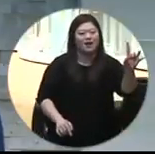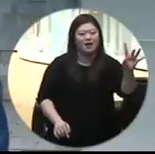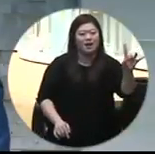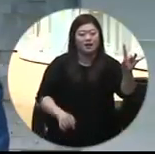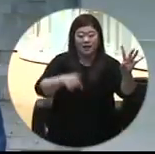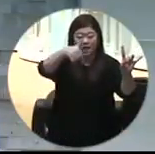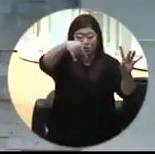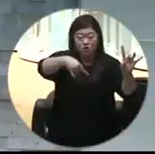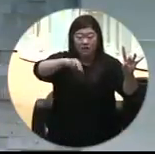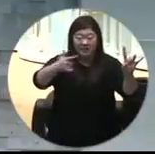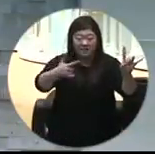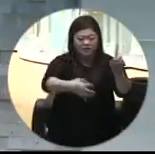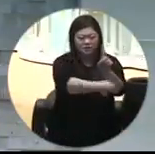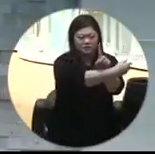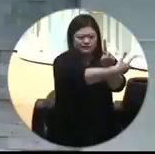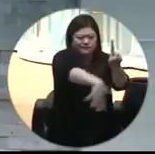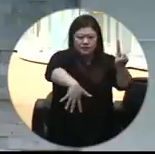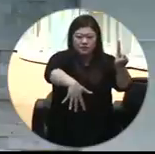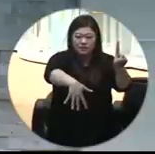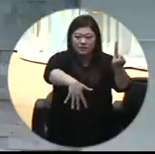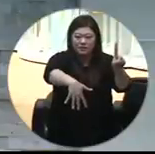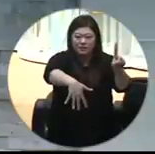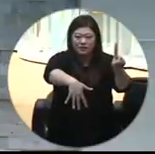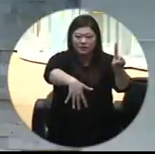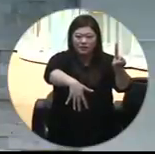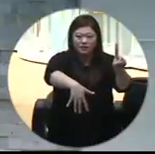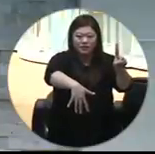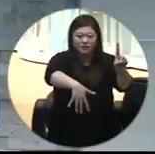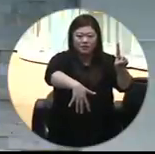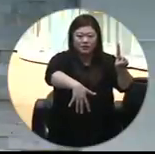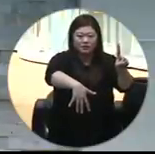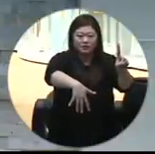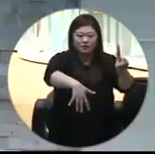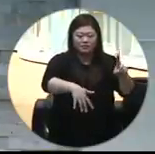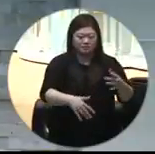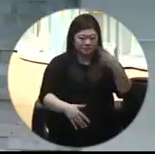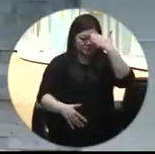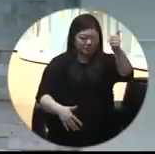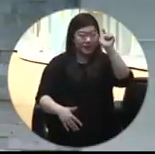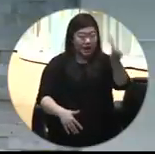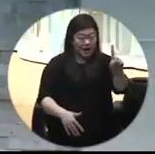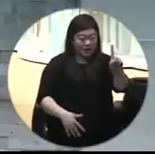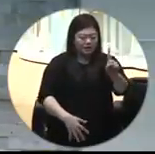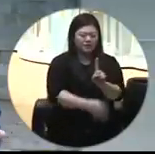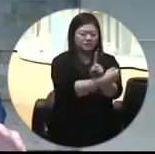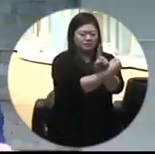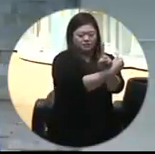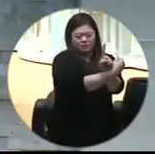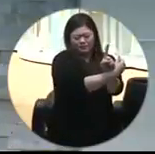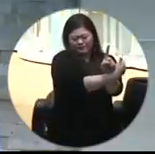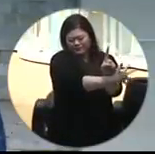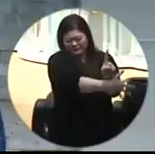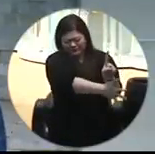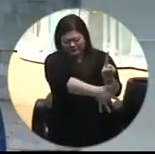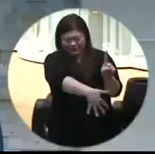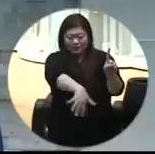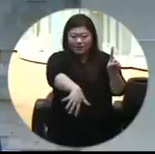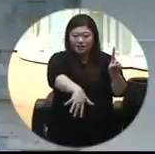복수예요. 사단은 한 마리 딱 이 우두머리가 하나고 그 다음에 졸개들이 쫙 이게 복수인데